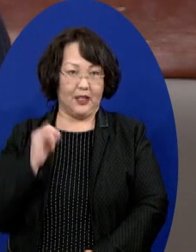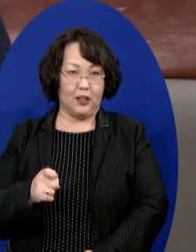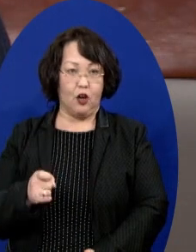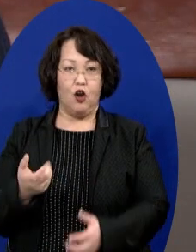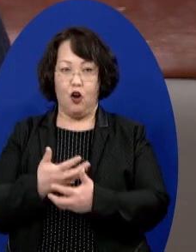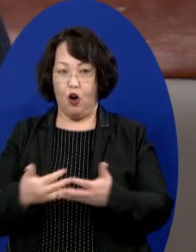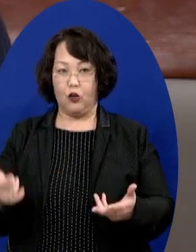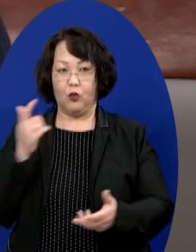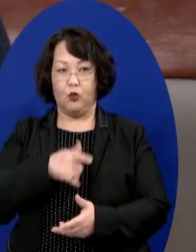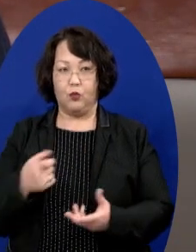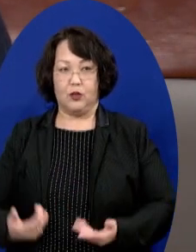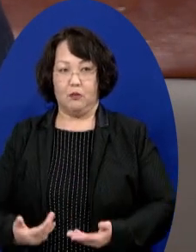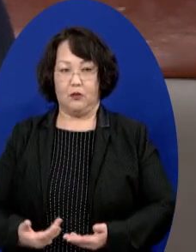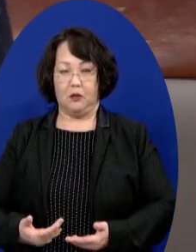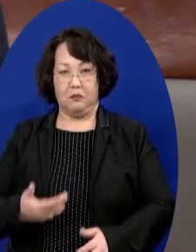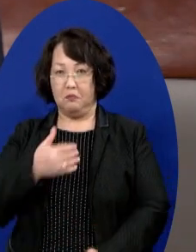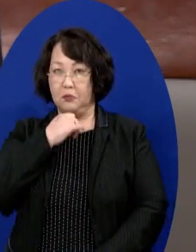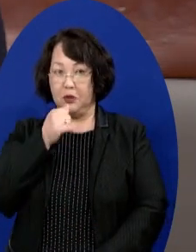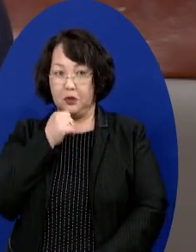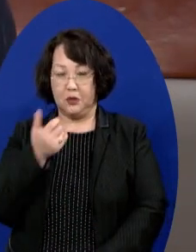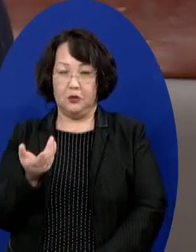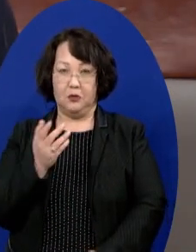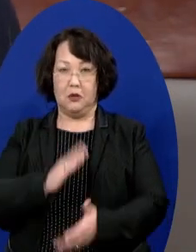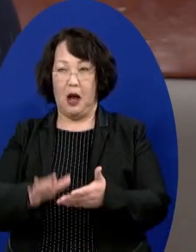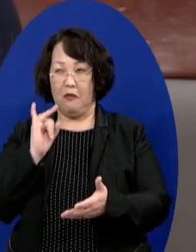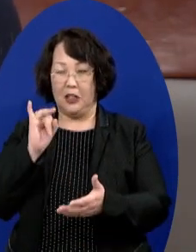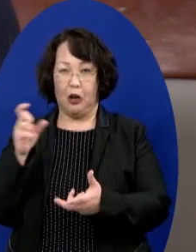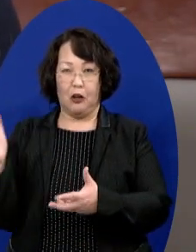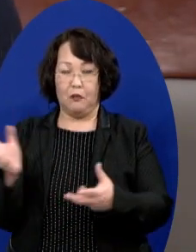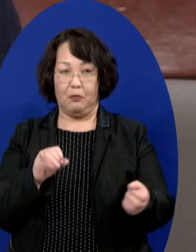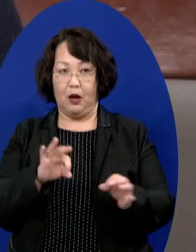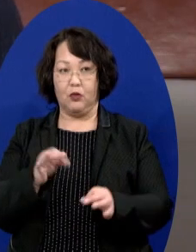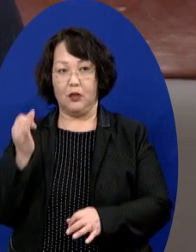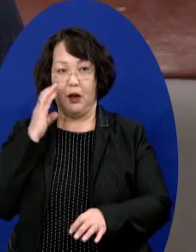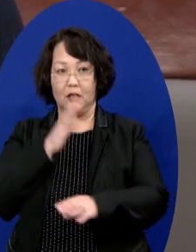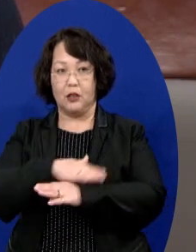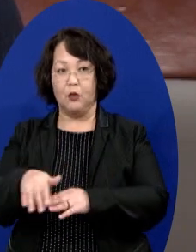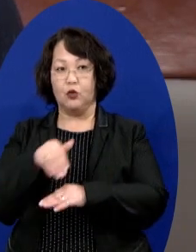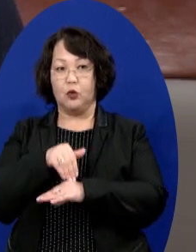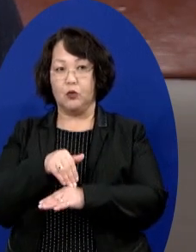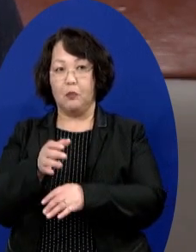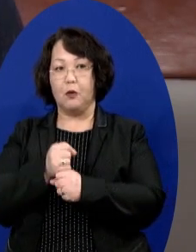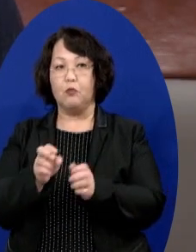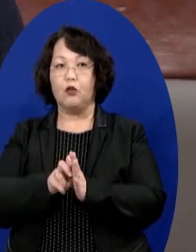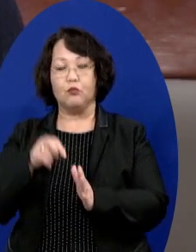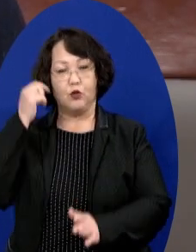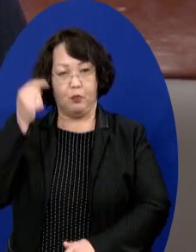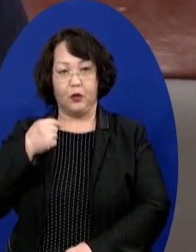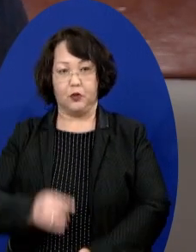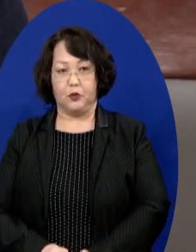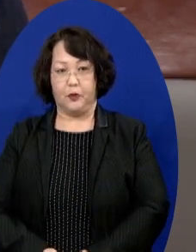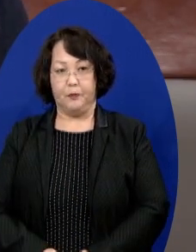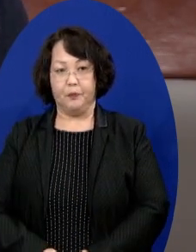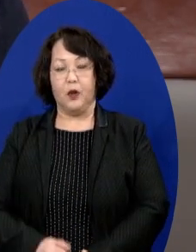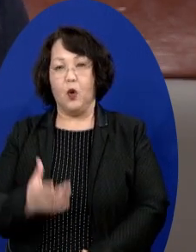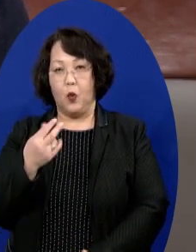олон хүн амтай биш, хэрэглээтэй биш болохоор ингэж чадвал бас нэг тогтвортой барьчих юм болов уу гэсэн юм бодол байгаа.